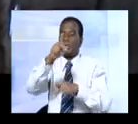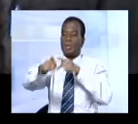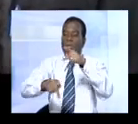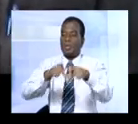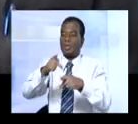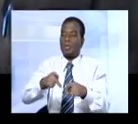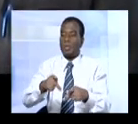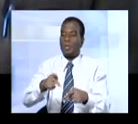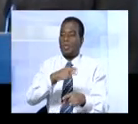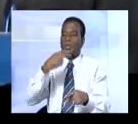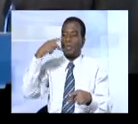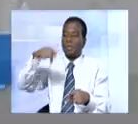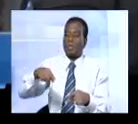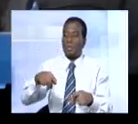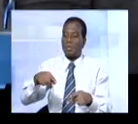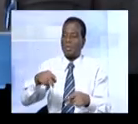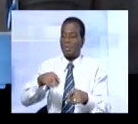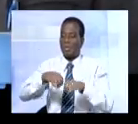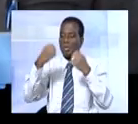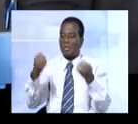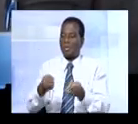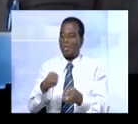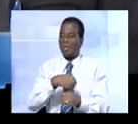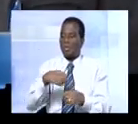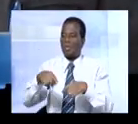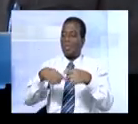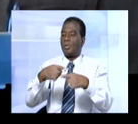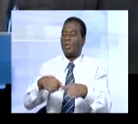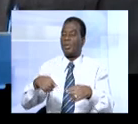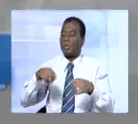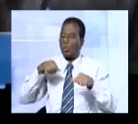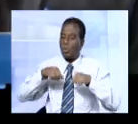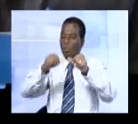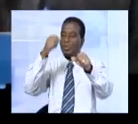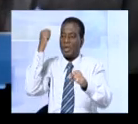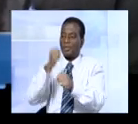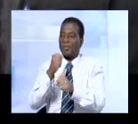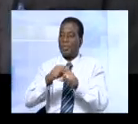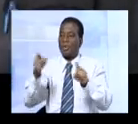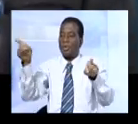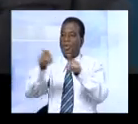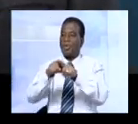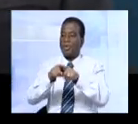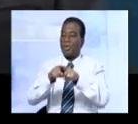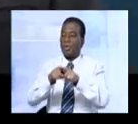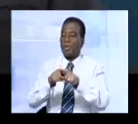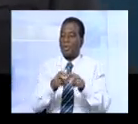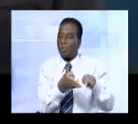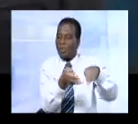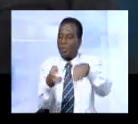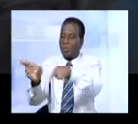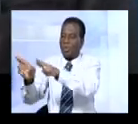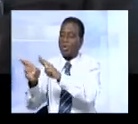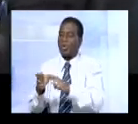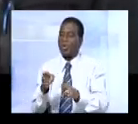populations. J'ai vu que le centre avait besoin d'équipement. On va les doter d'une machine à laver. Et surtout, il y a le reprofilage de la route, parce